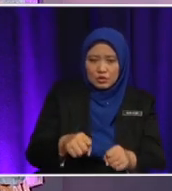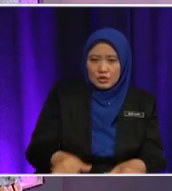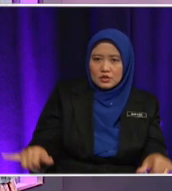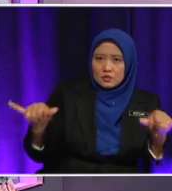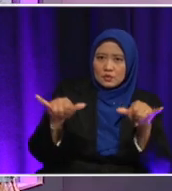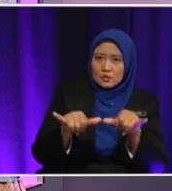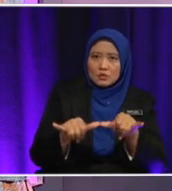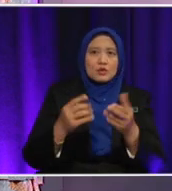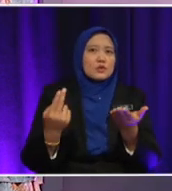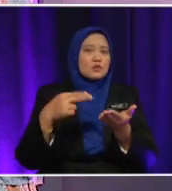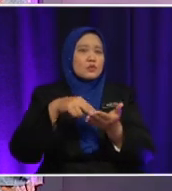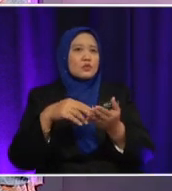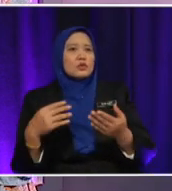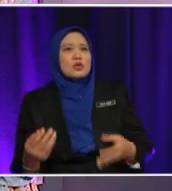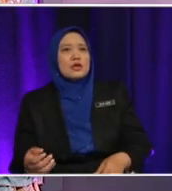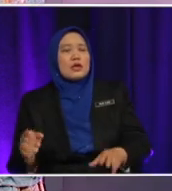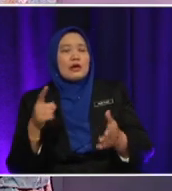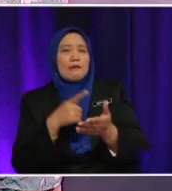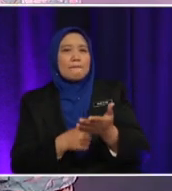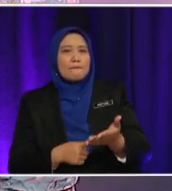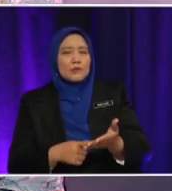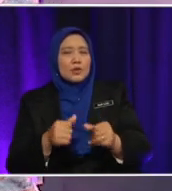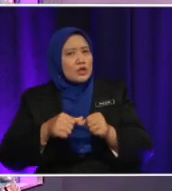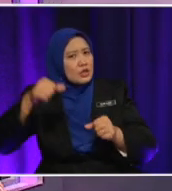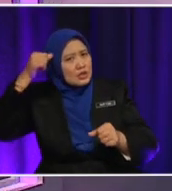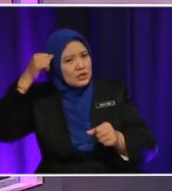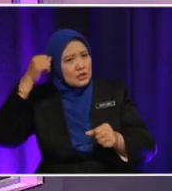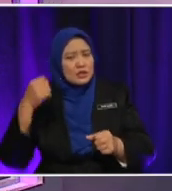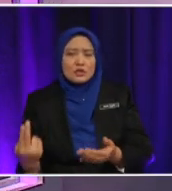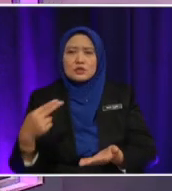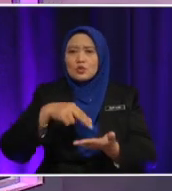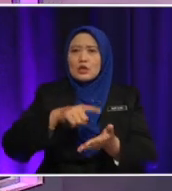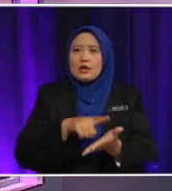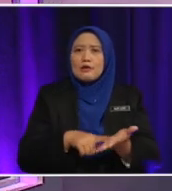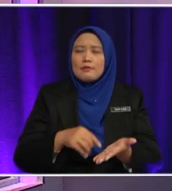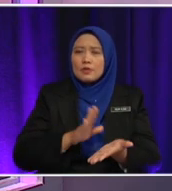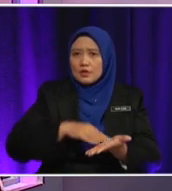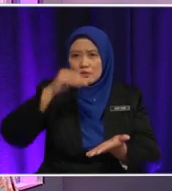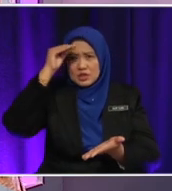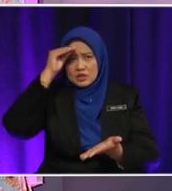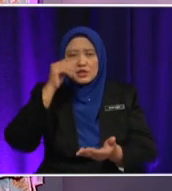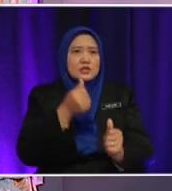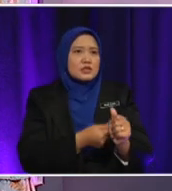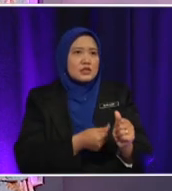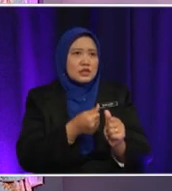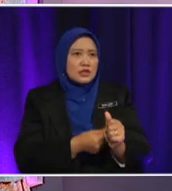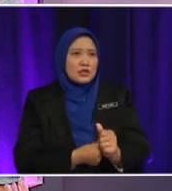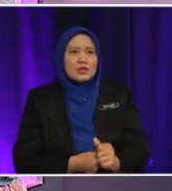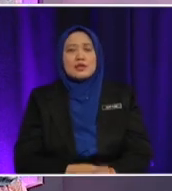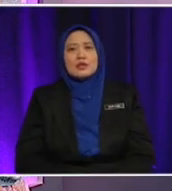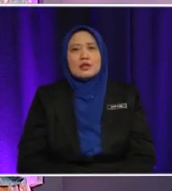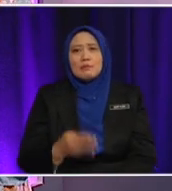balik ingat tak balik apel yang telah dipelajari Oke komponen ini Yesus setiap komponen apa fungsinya